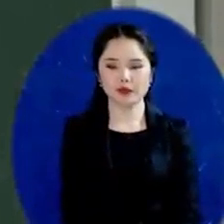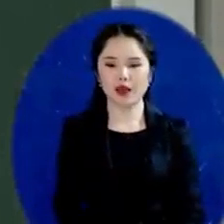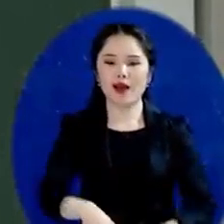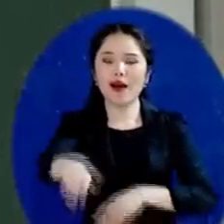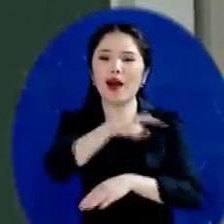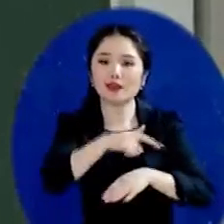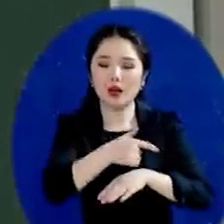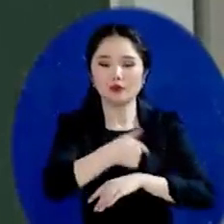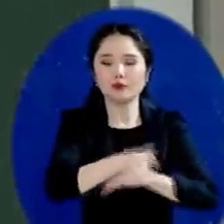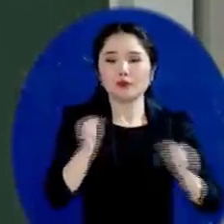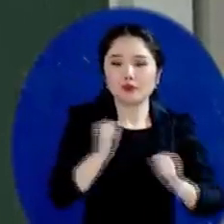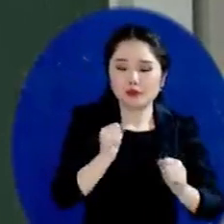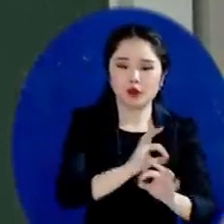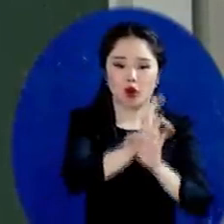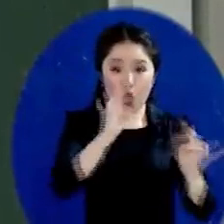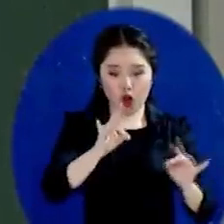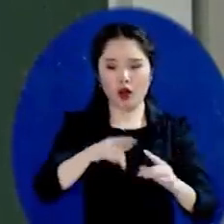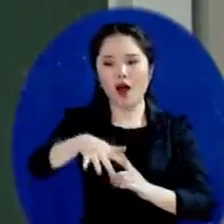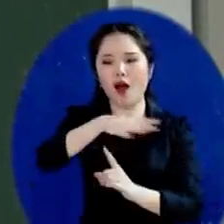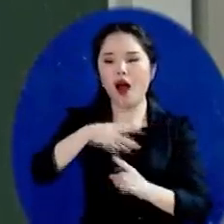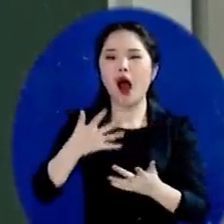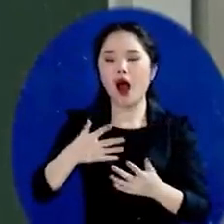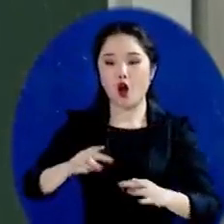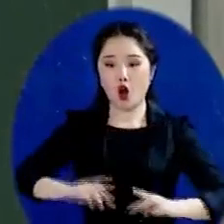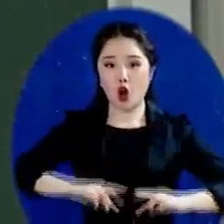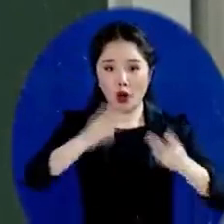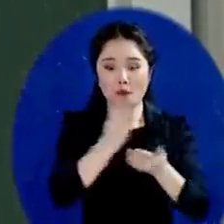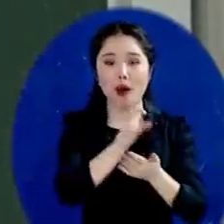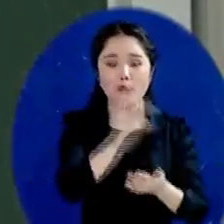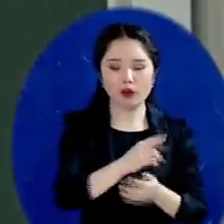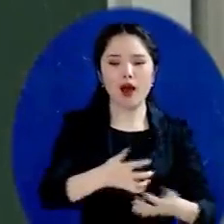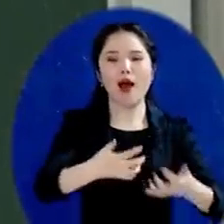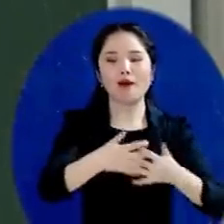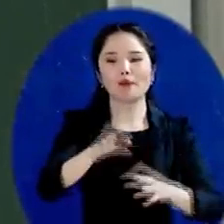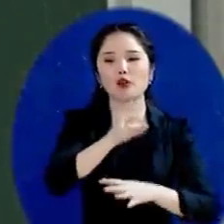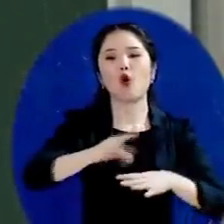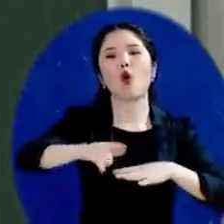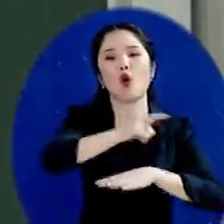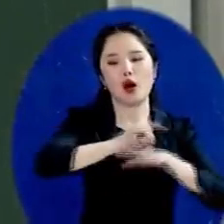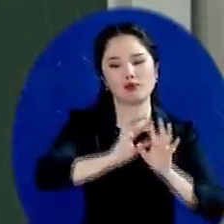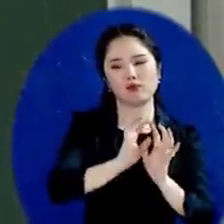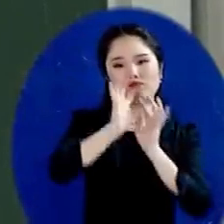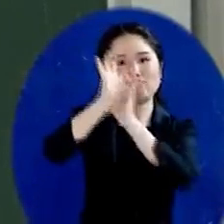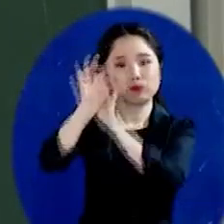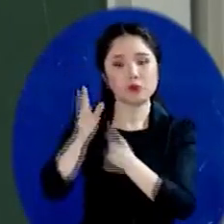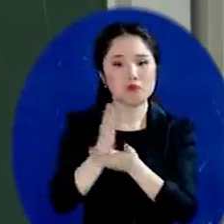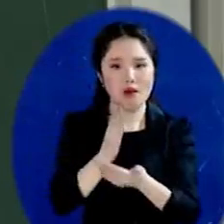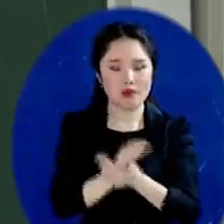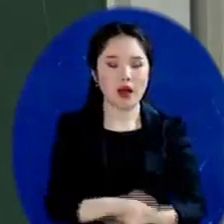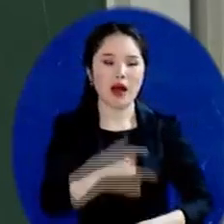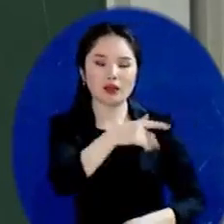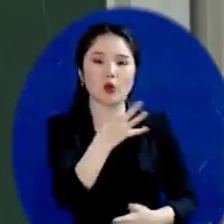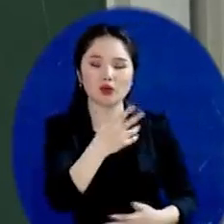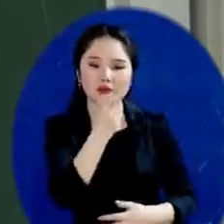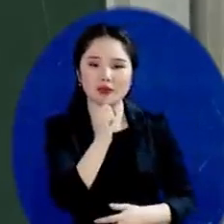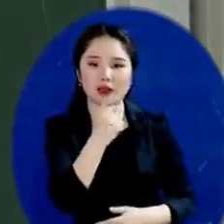Уур амьсгал амьдрах орчин өөрчлөгдөх буюу үржлийн үед амьтад нүүдэл хийдэг. Тэгвэл уур амьсгал